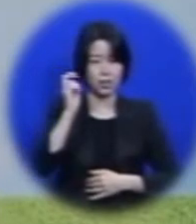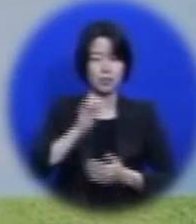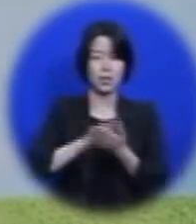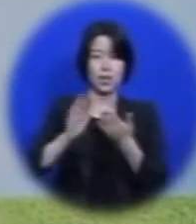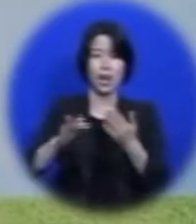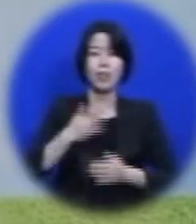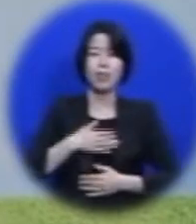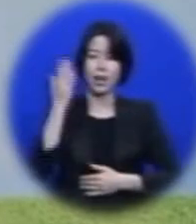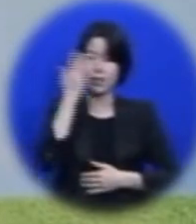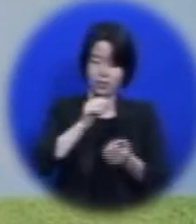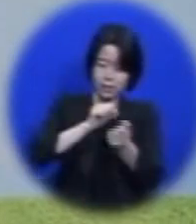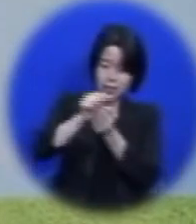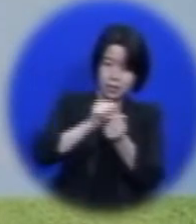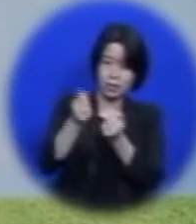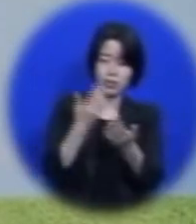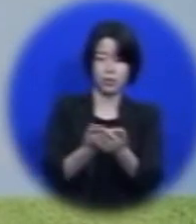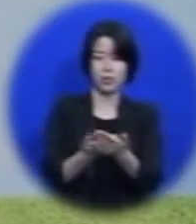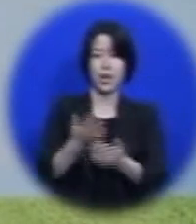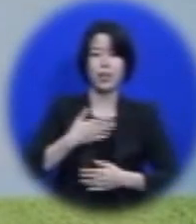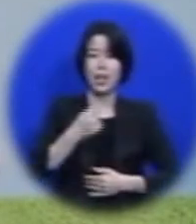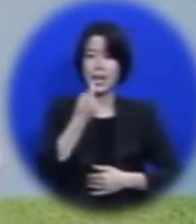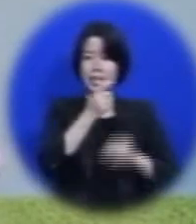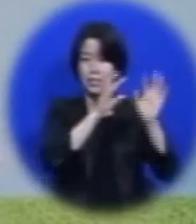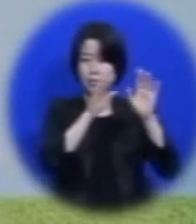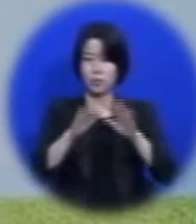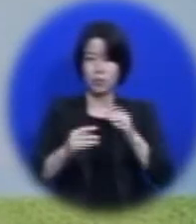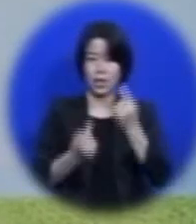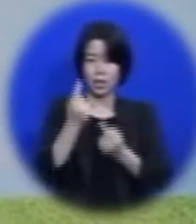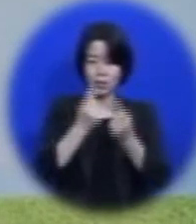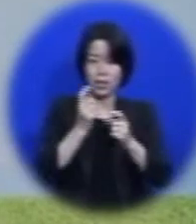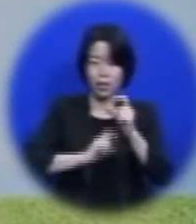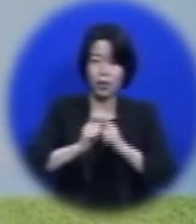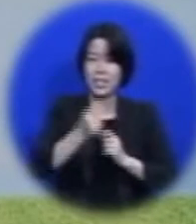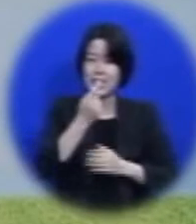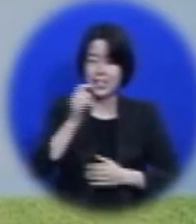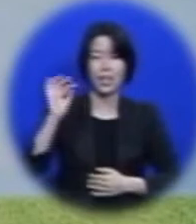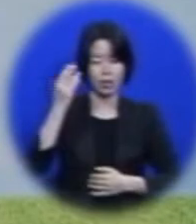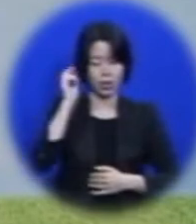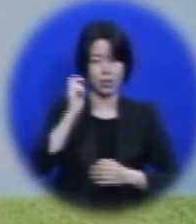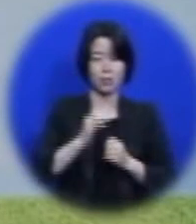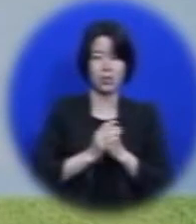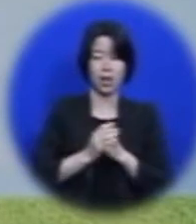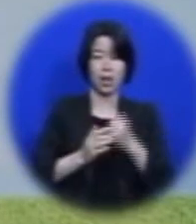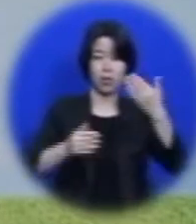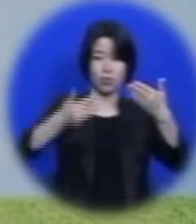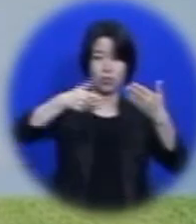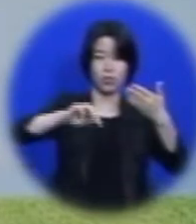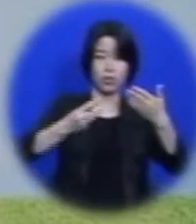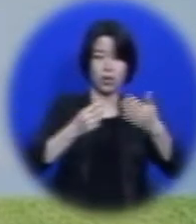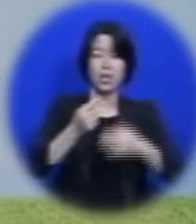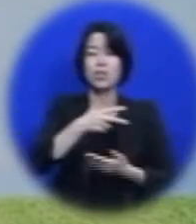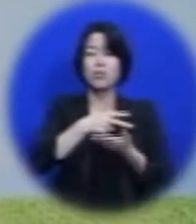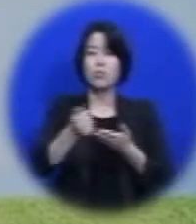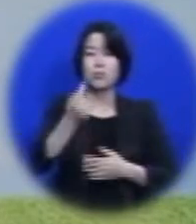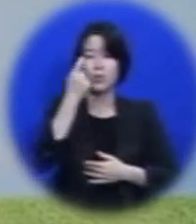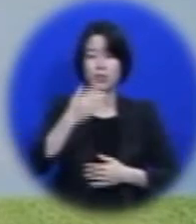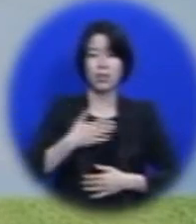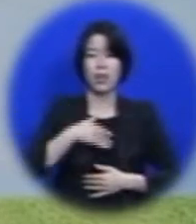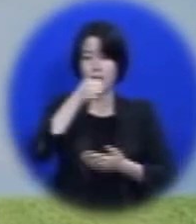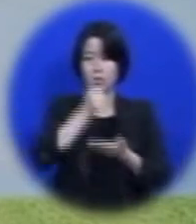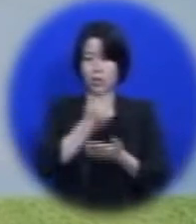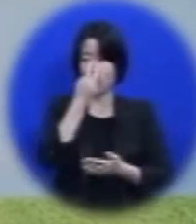나를 씻어주십시오. 내가 눈보다 더 희게 될 것입니다. 9절에 보면 주님의 눈을 내